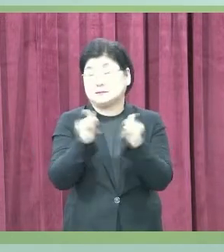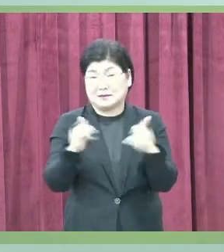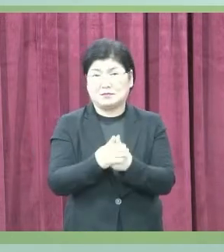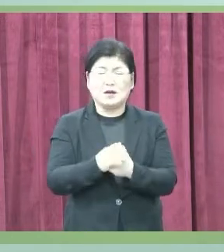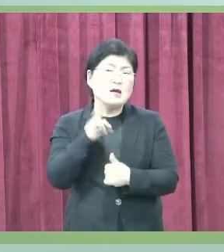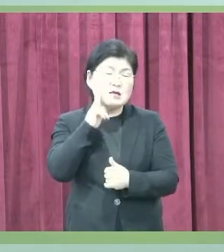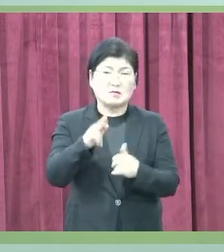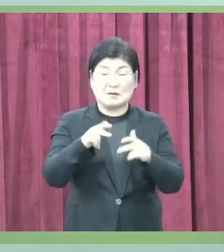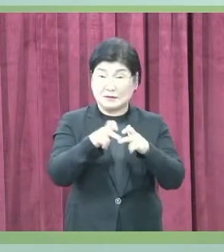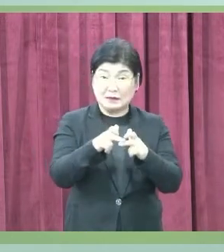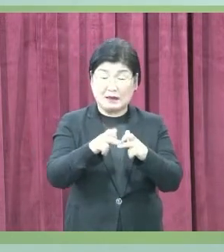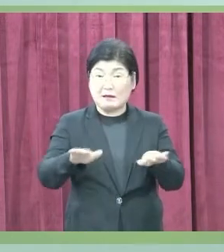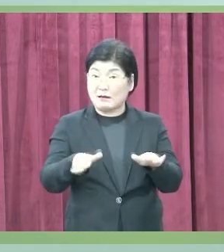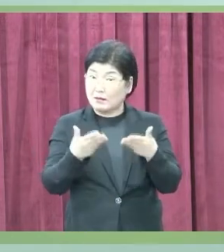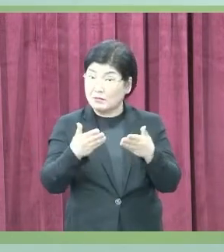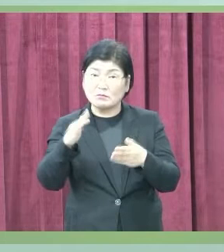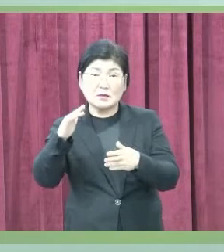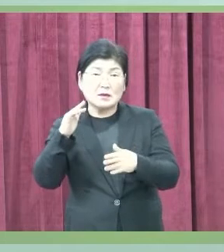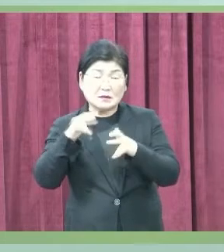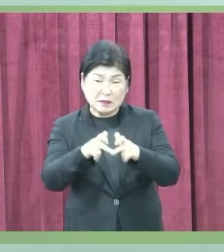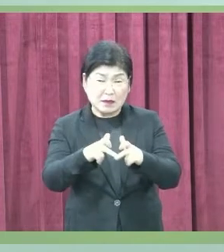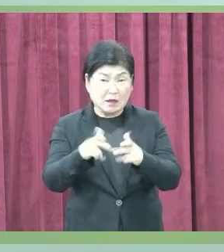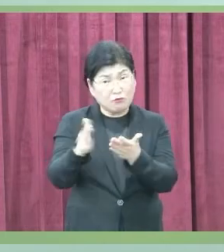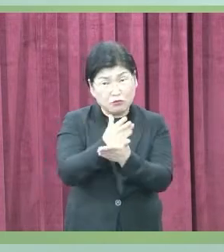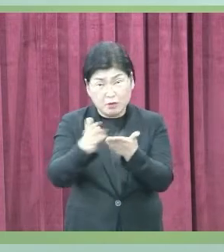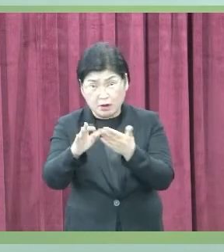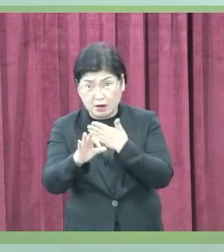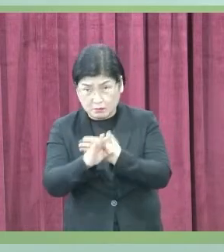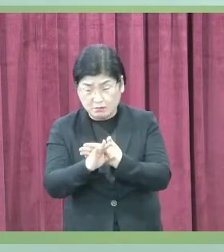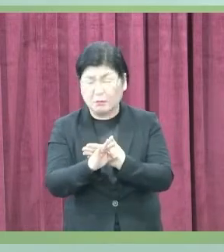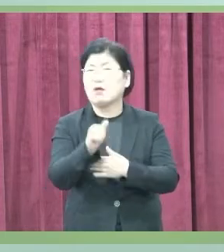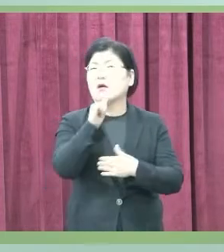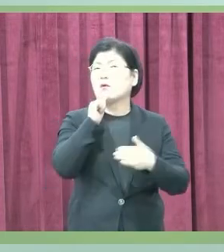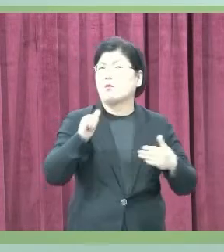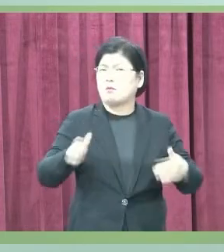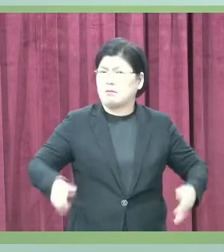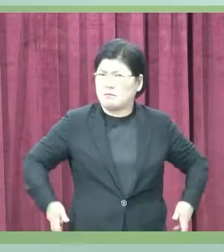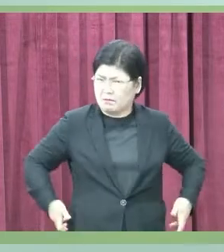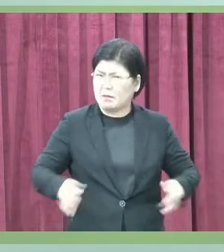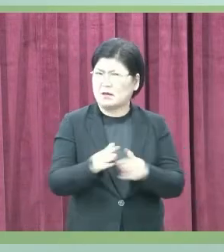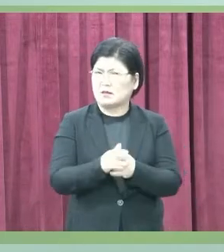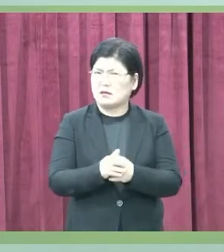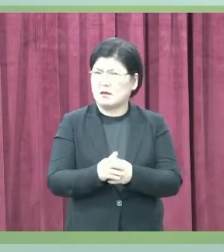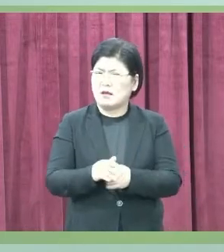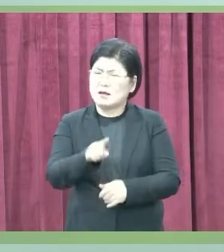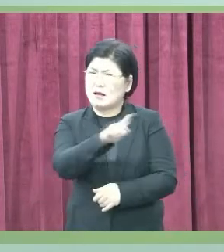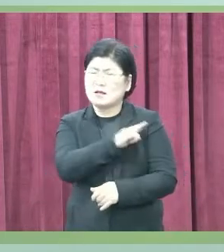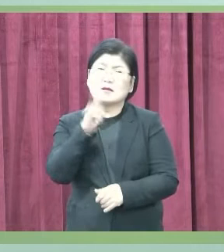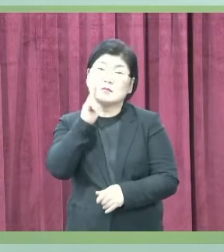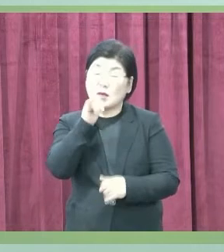중증하고 경증으로 나눠서 보면 신장 중증이 가장 높았고